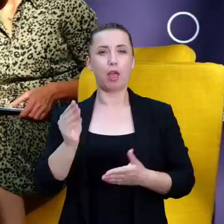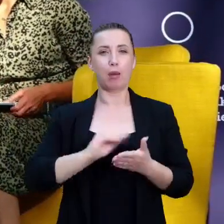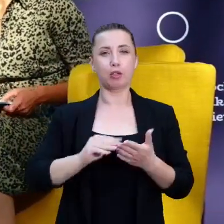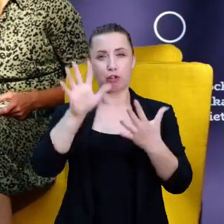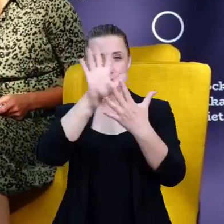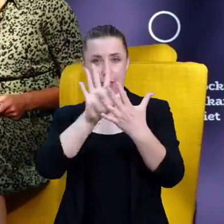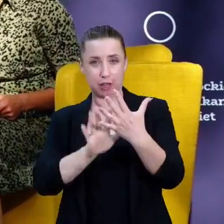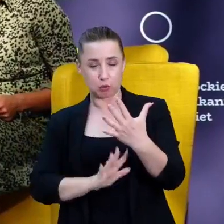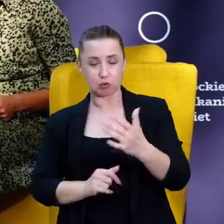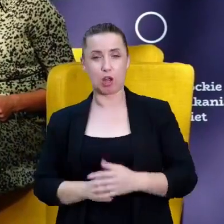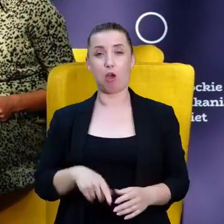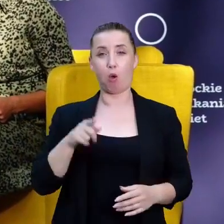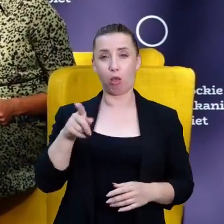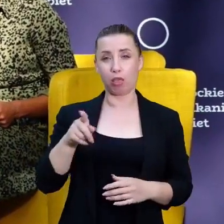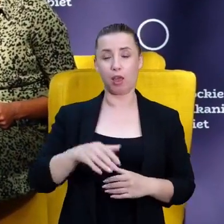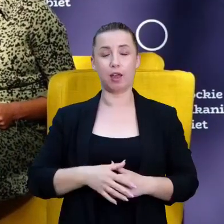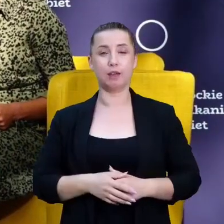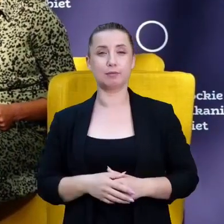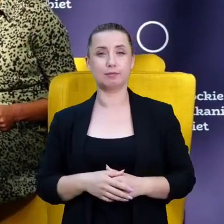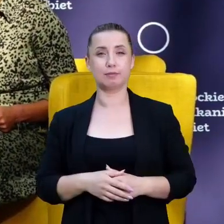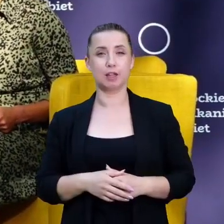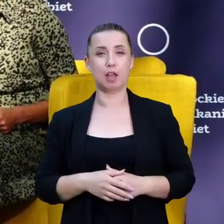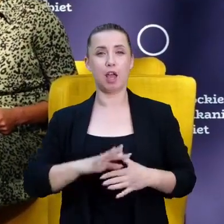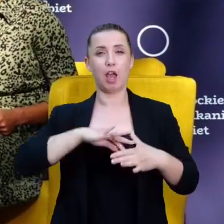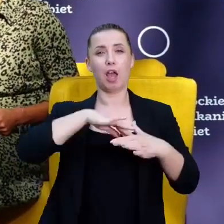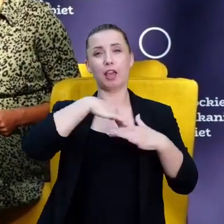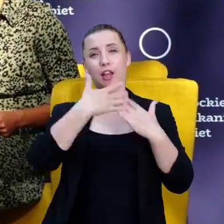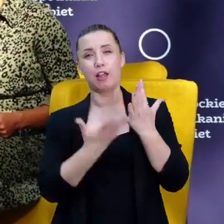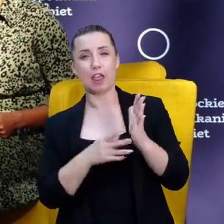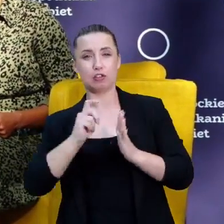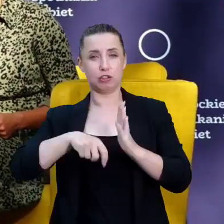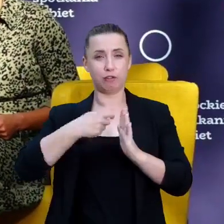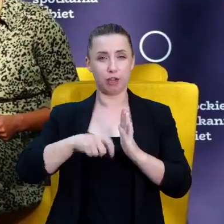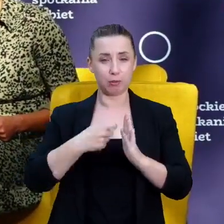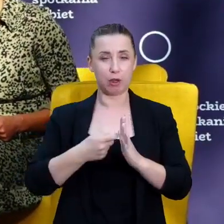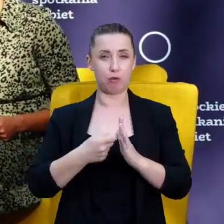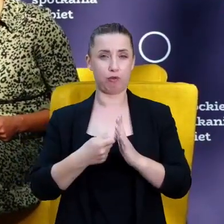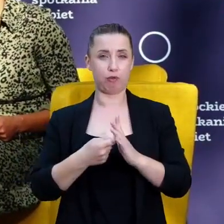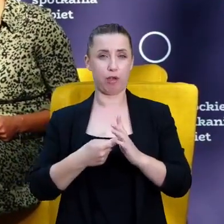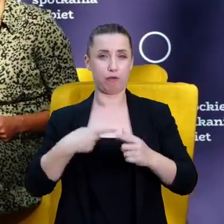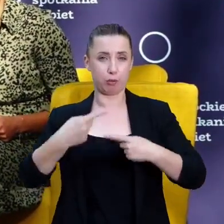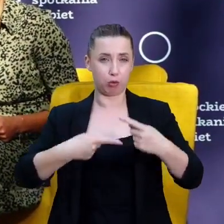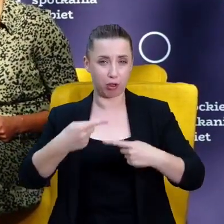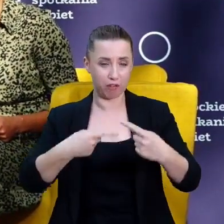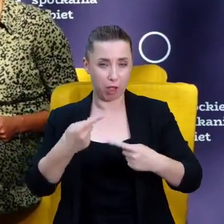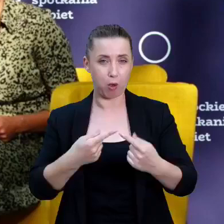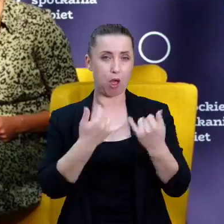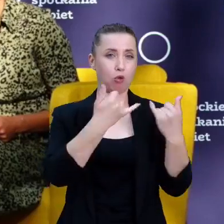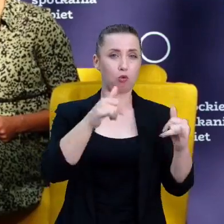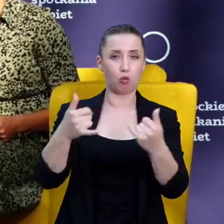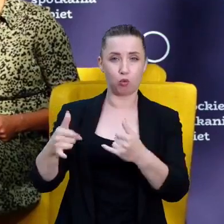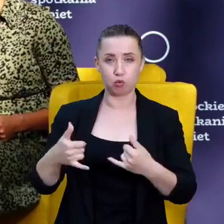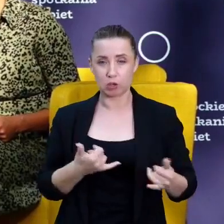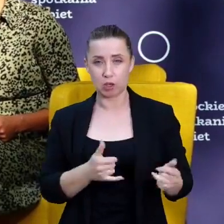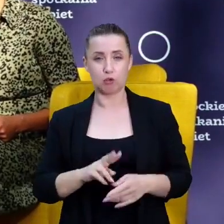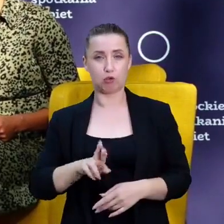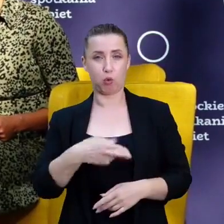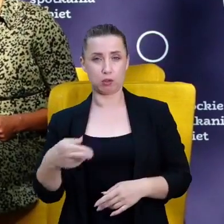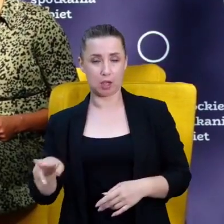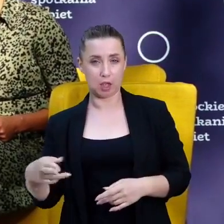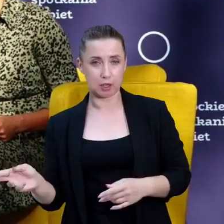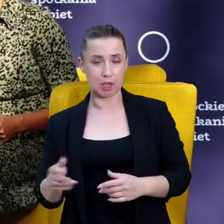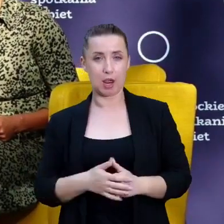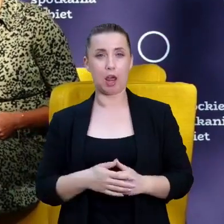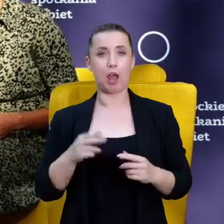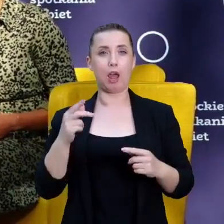Kobieta, która na swoim koncie ma kilkanaście filmów fabularnych, dokumentalnych,